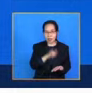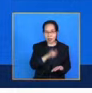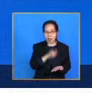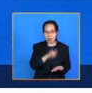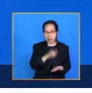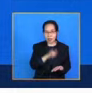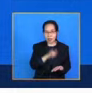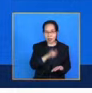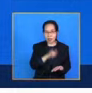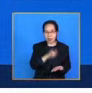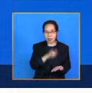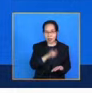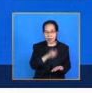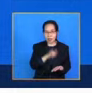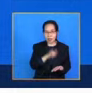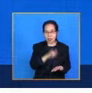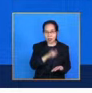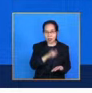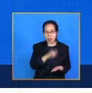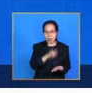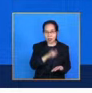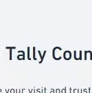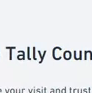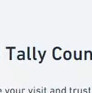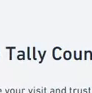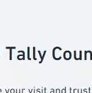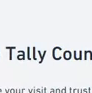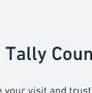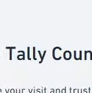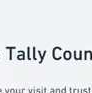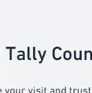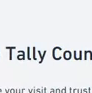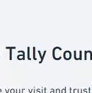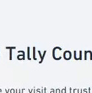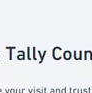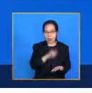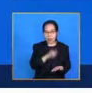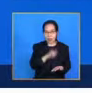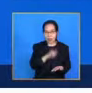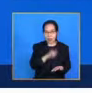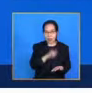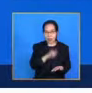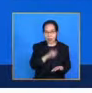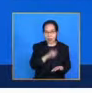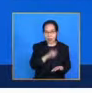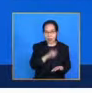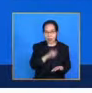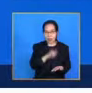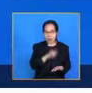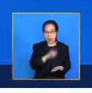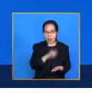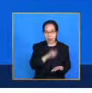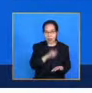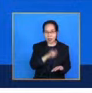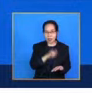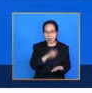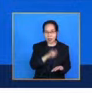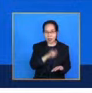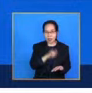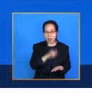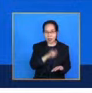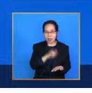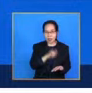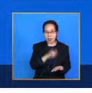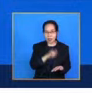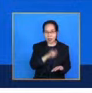nga, ano yung pinag-aralan na natin? Ano? Five. Ang ating pananampalataya. Dapat daw